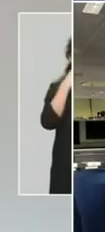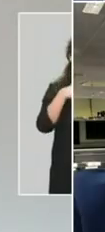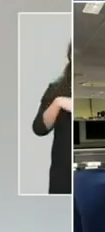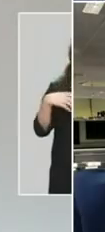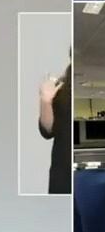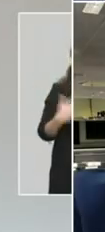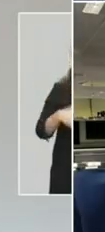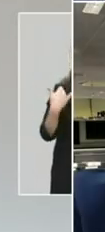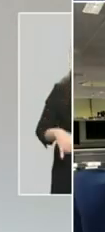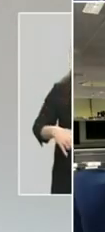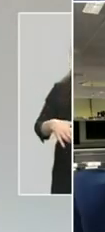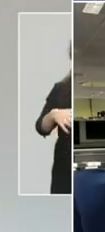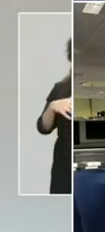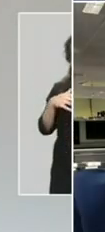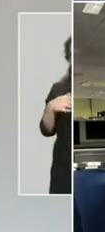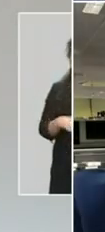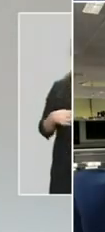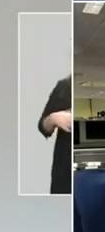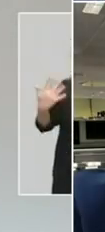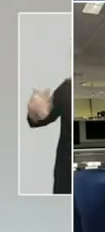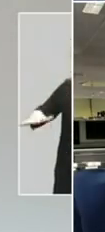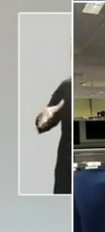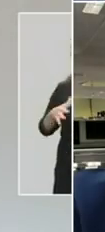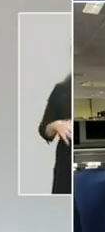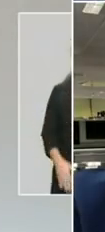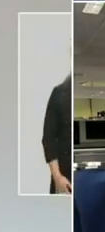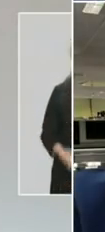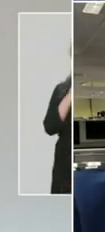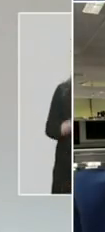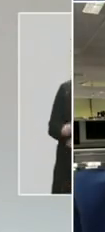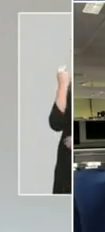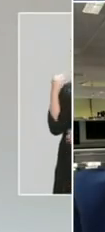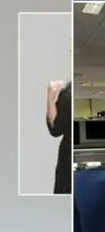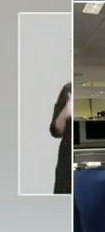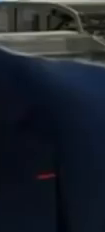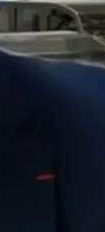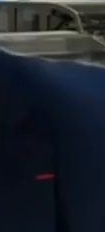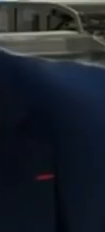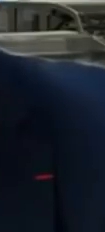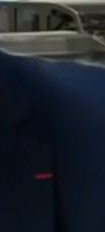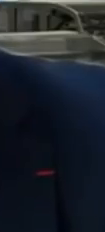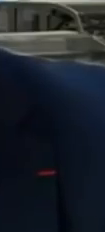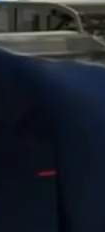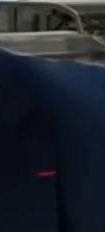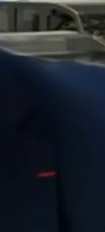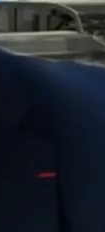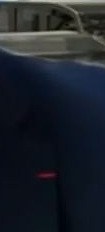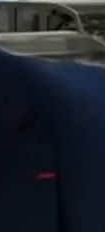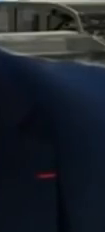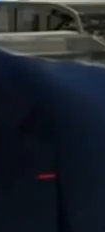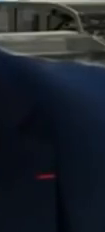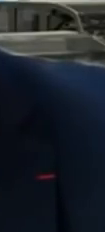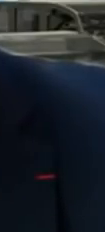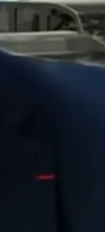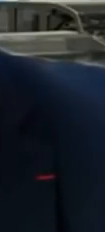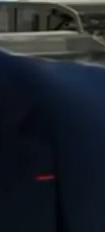2 mois. Est-ce que vous avez les doses? Est-ce que vous serez capable de le faire? Pour l'instant, il a annoncé que nous avions en stock 4 millions de doses. Donc, ça demande